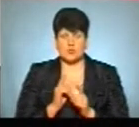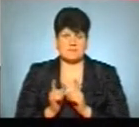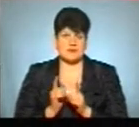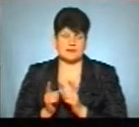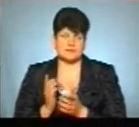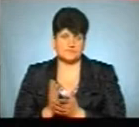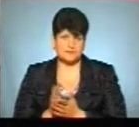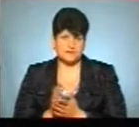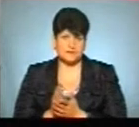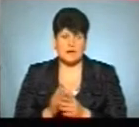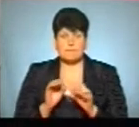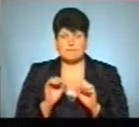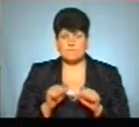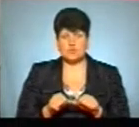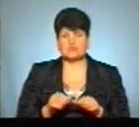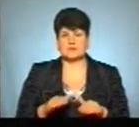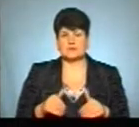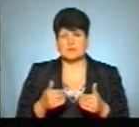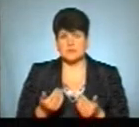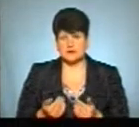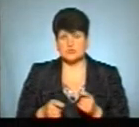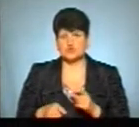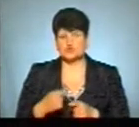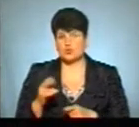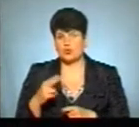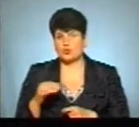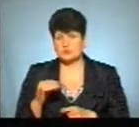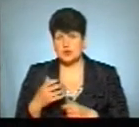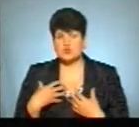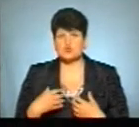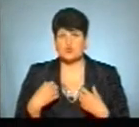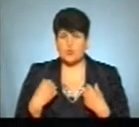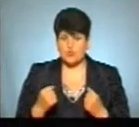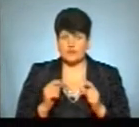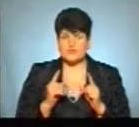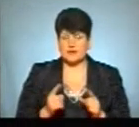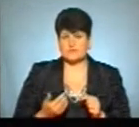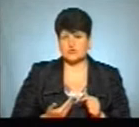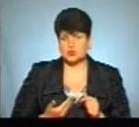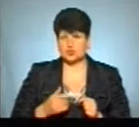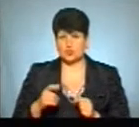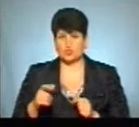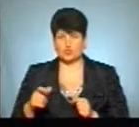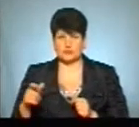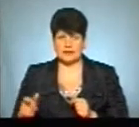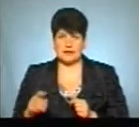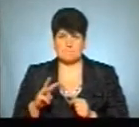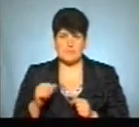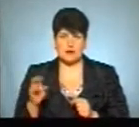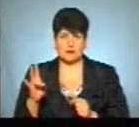і можуть завдати шкоди здоров'ю і навіть життю людей і майну.